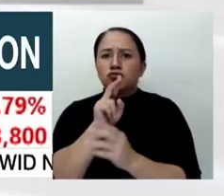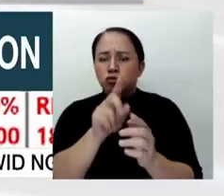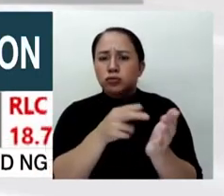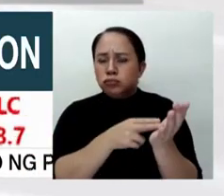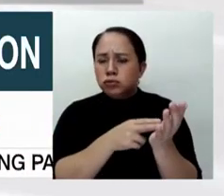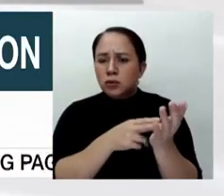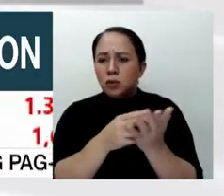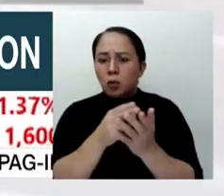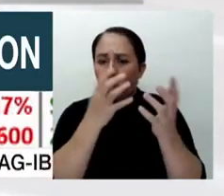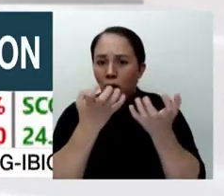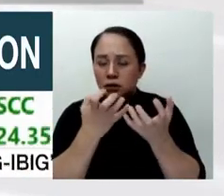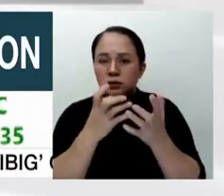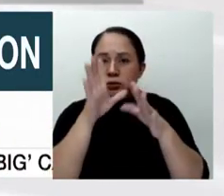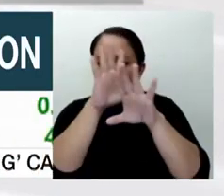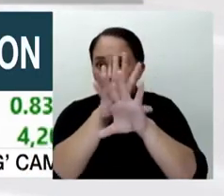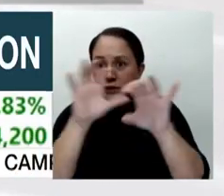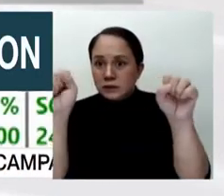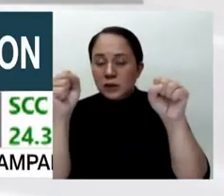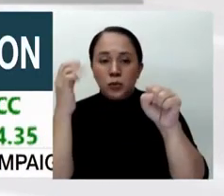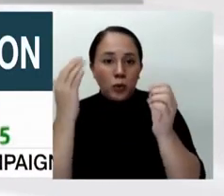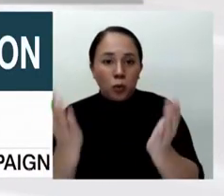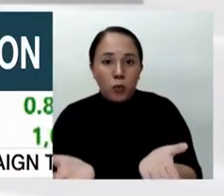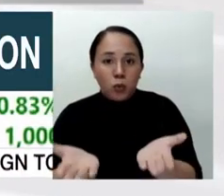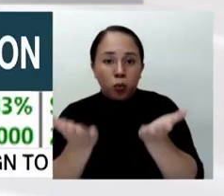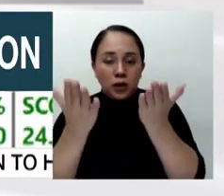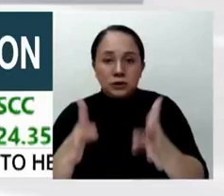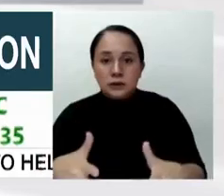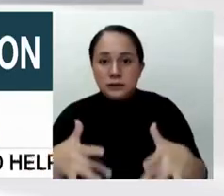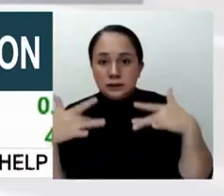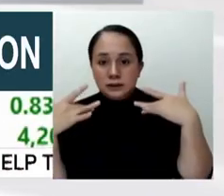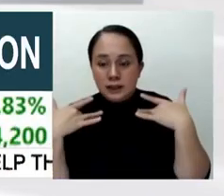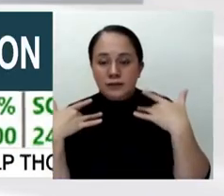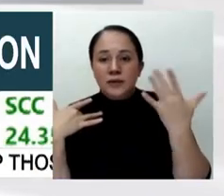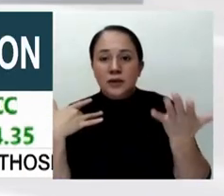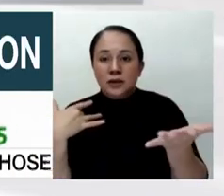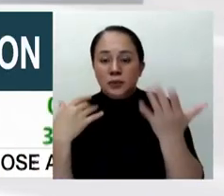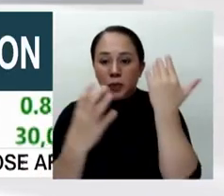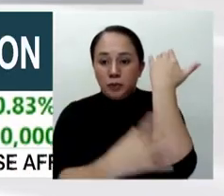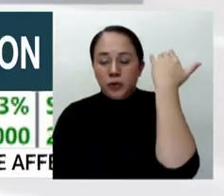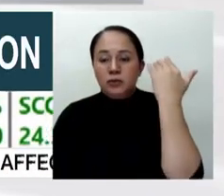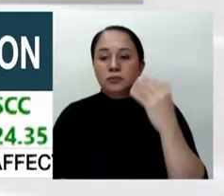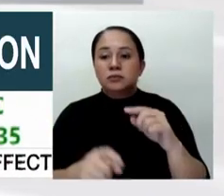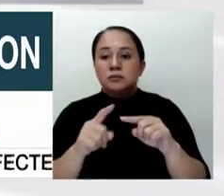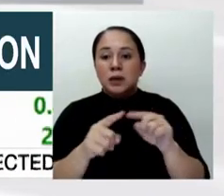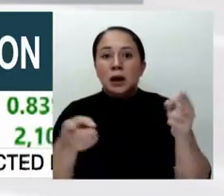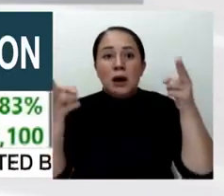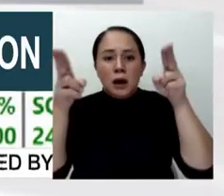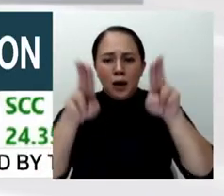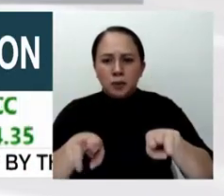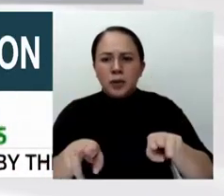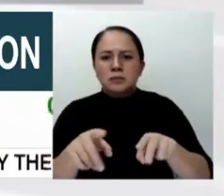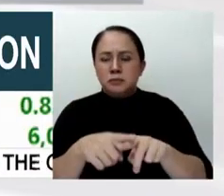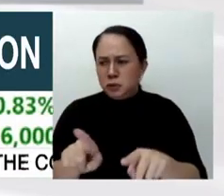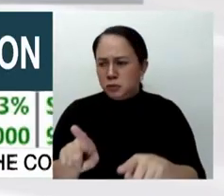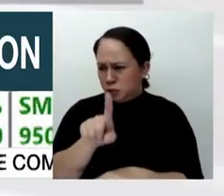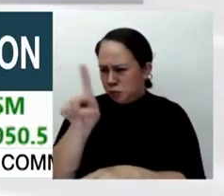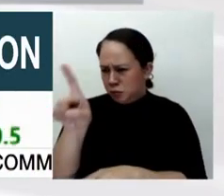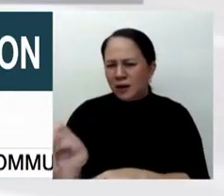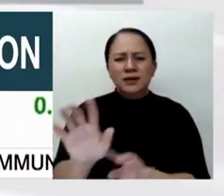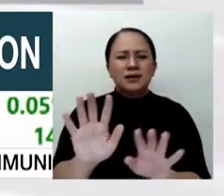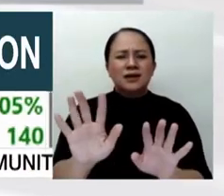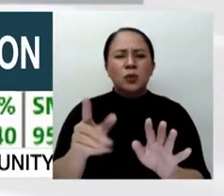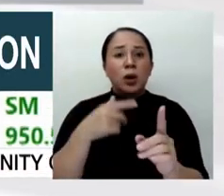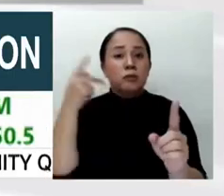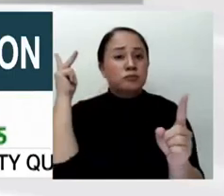magpresidente because gusto niyang iangat yung buhay ng mga mahirap. And then nung nanalo na siya, still, I would not question because yung intention